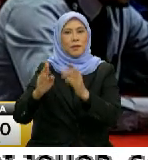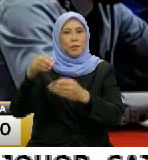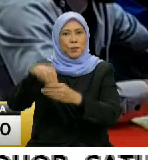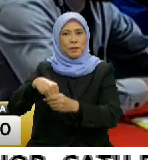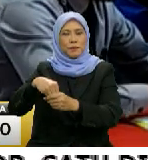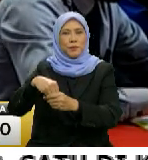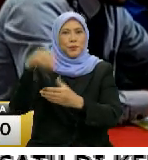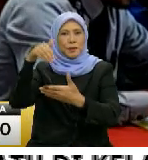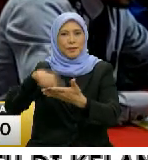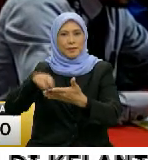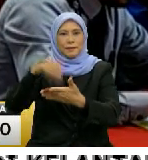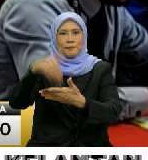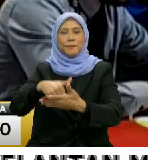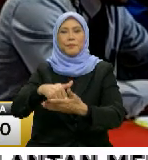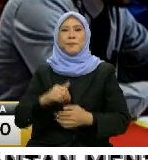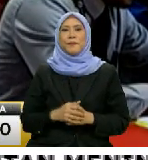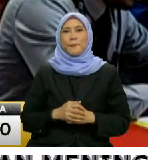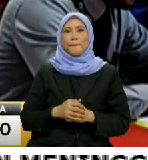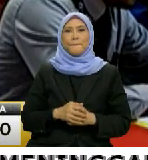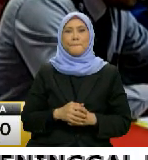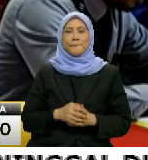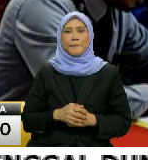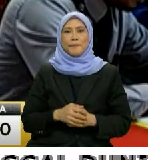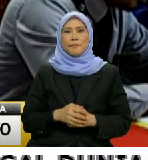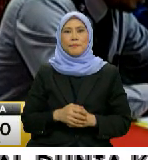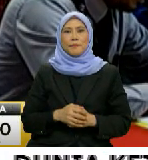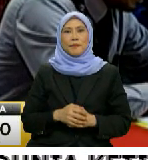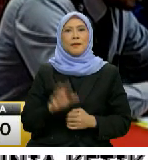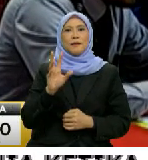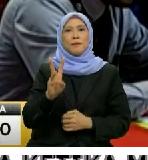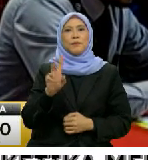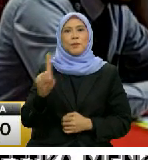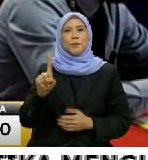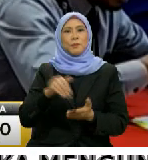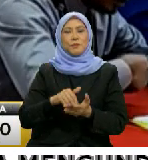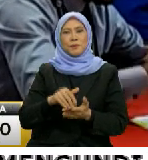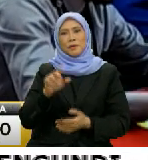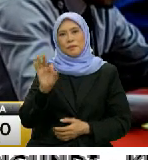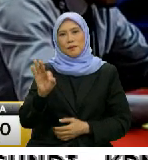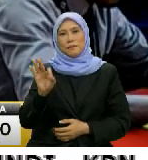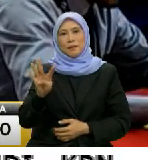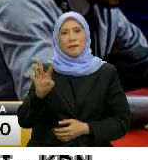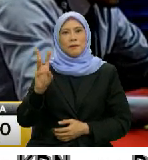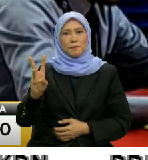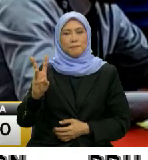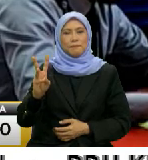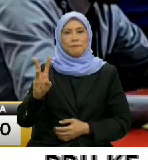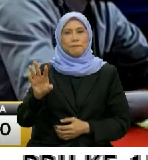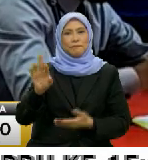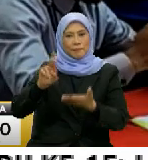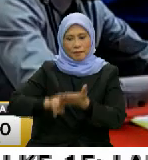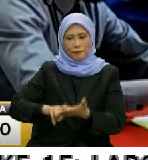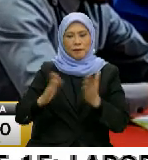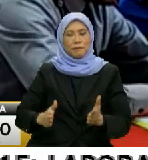dana palimanpi 072 tapah menyaksikan selama 61.946 pemilik